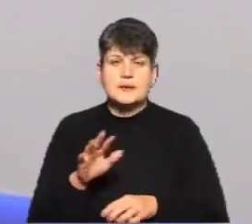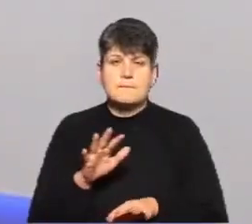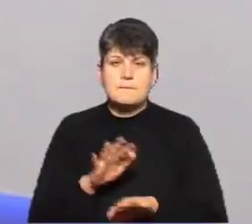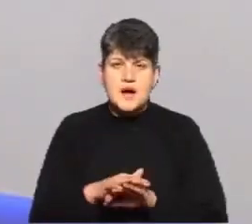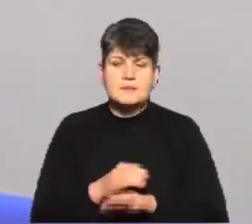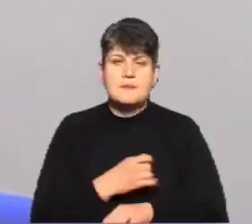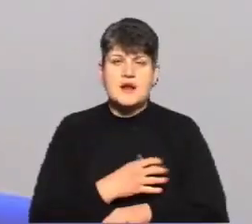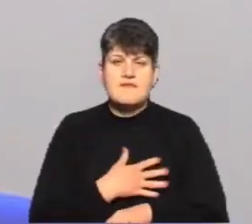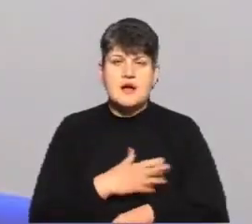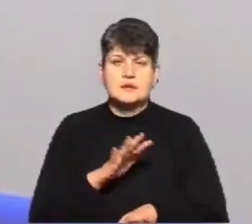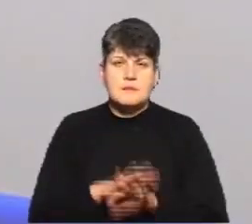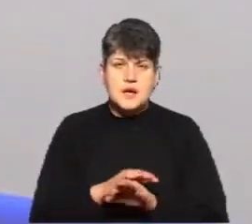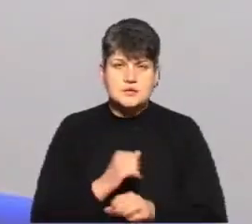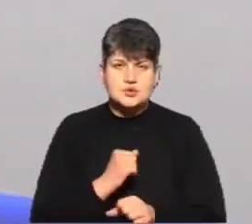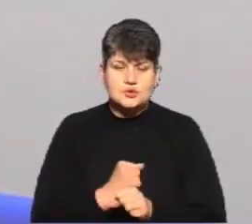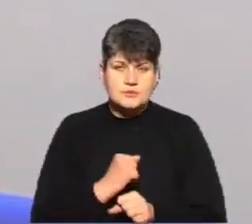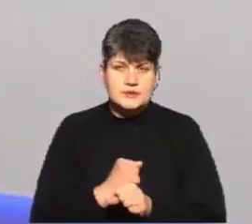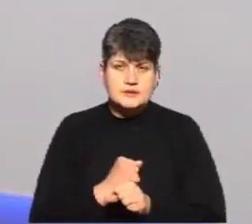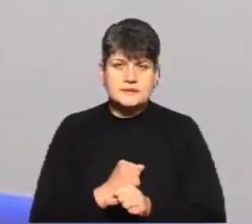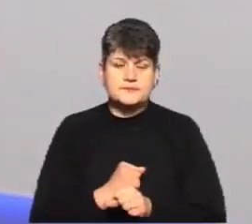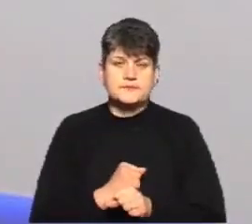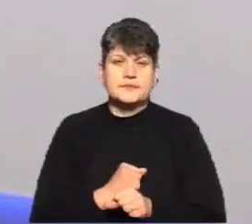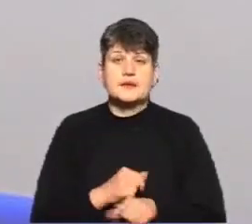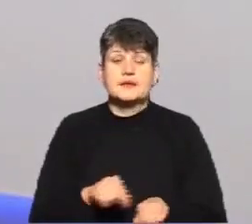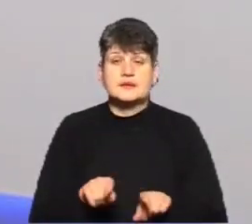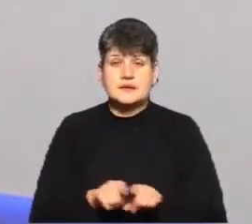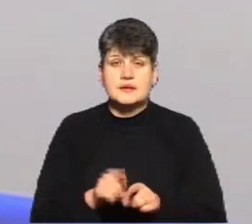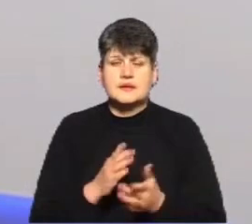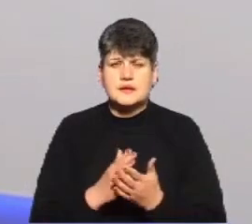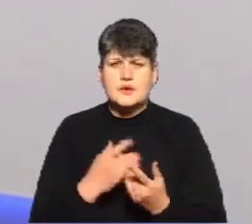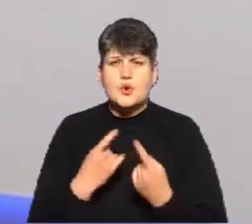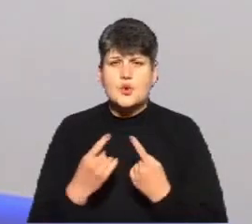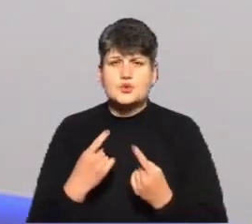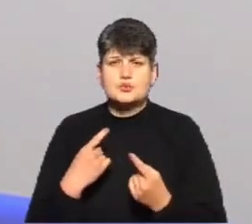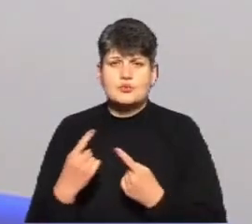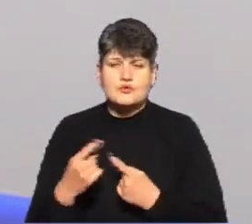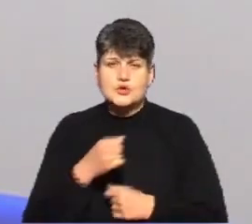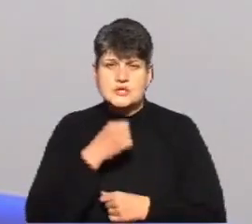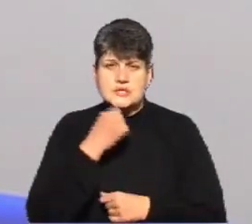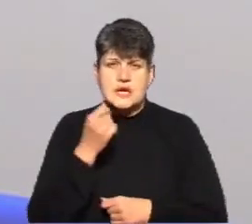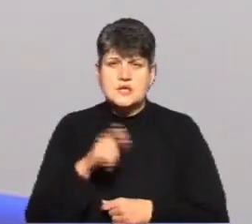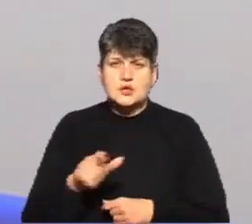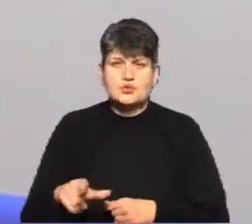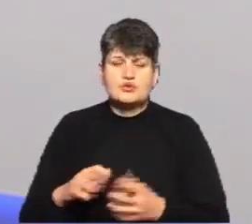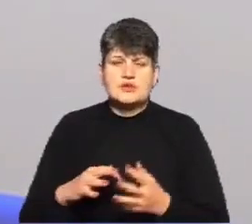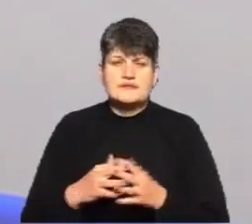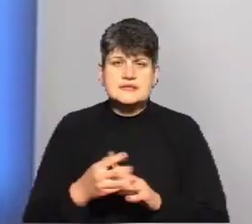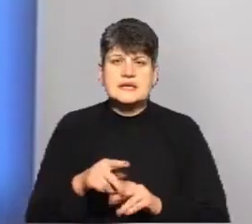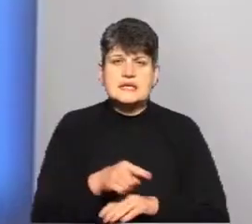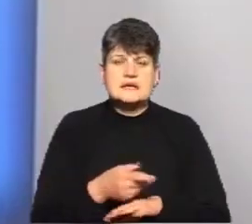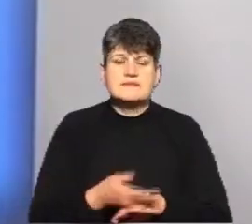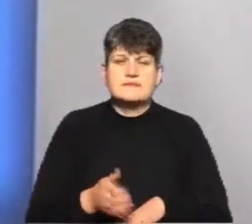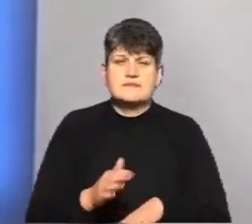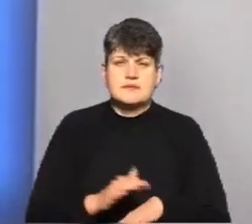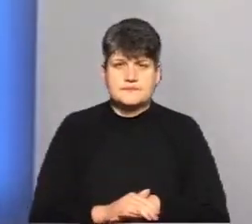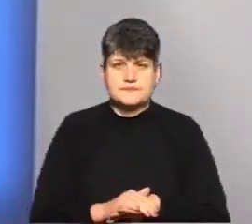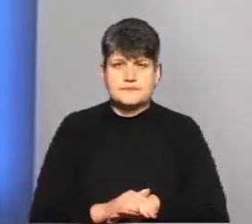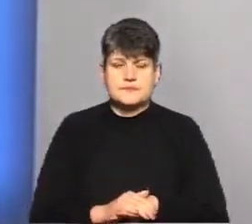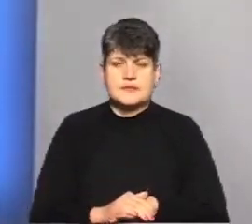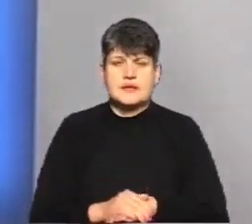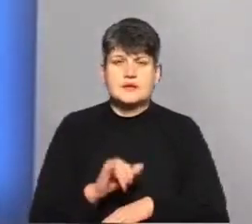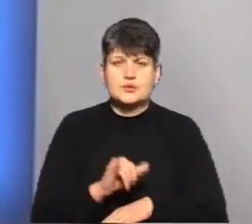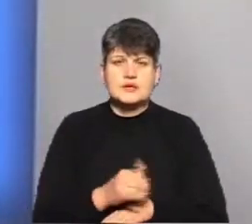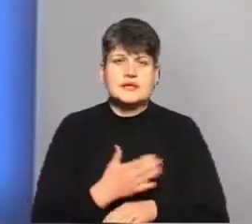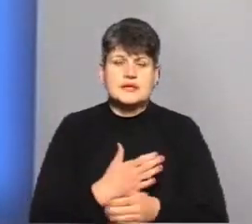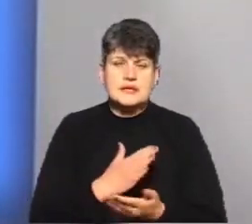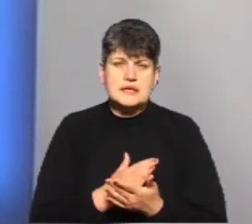зробити. Так, десь йдуть такі розмови, що старші люди в селі, їм тяжко. Тяжко, але в них є сусіди, в них є